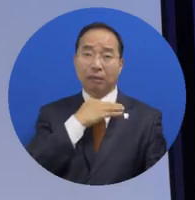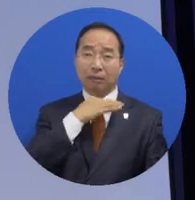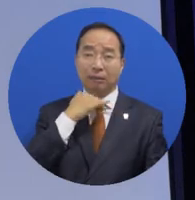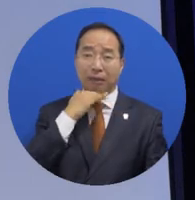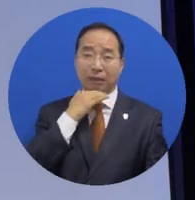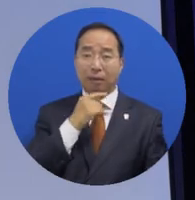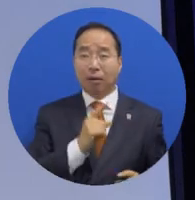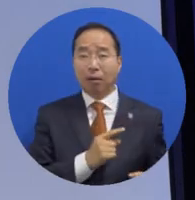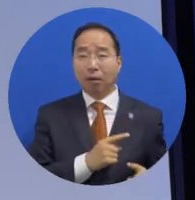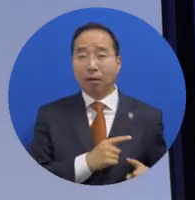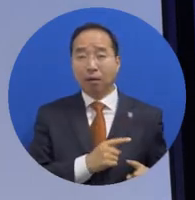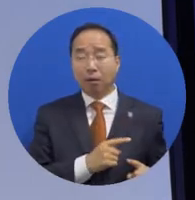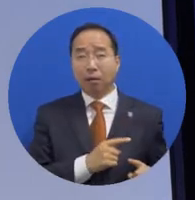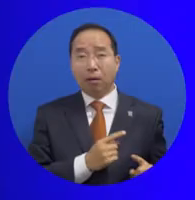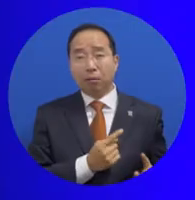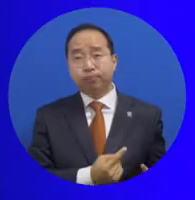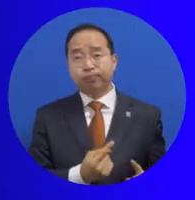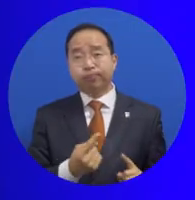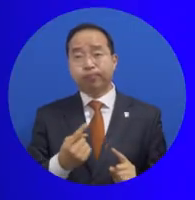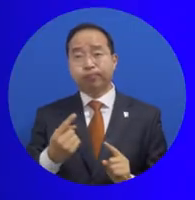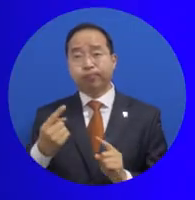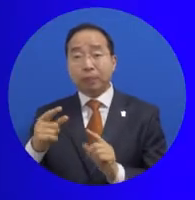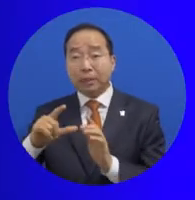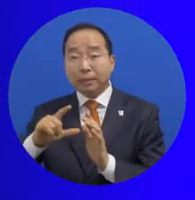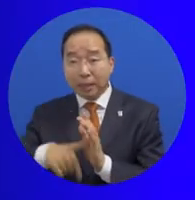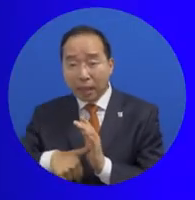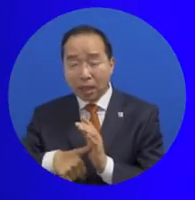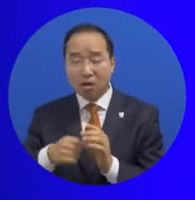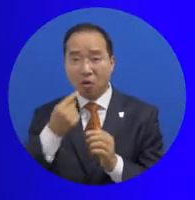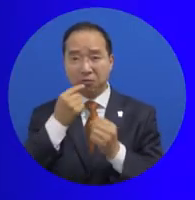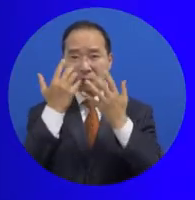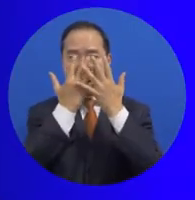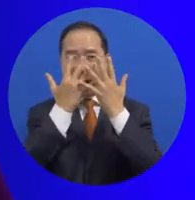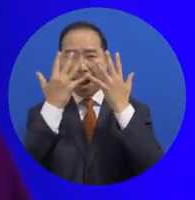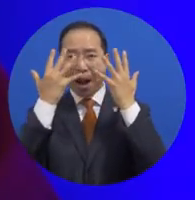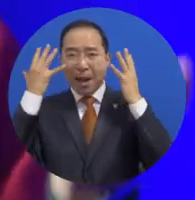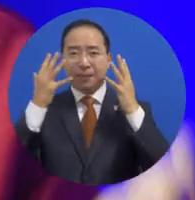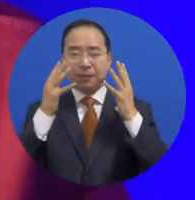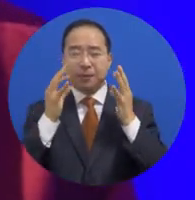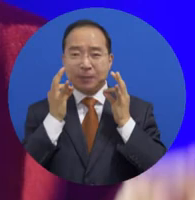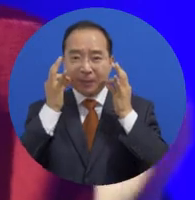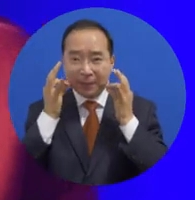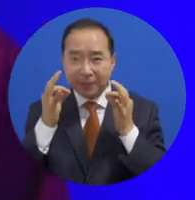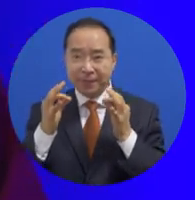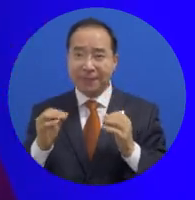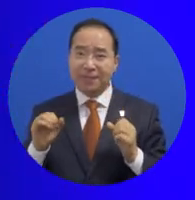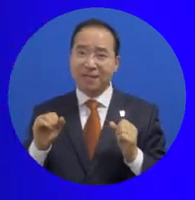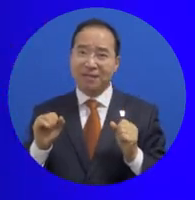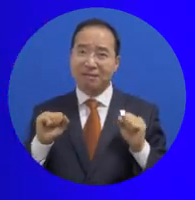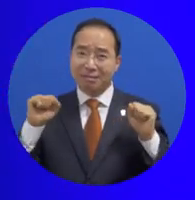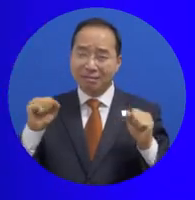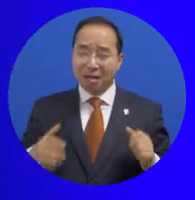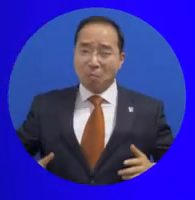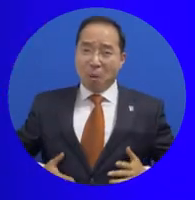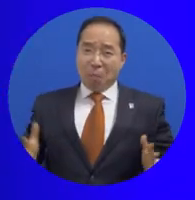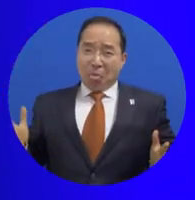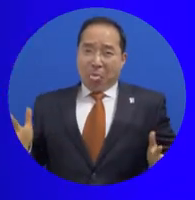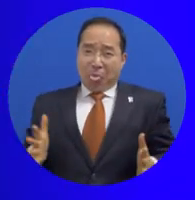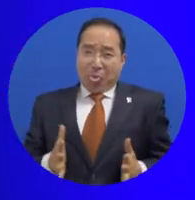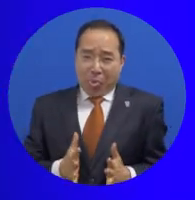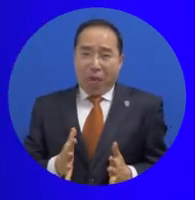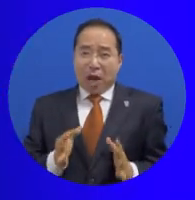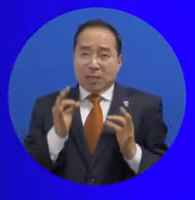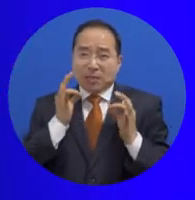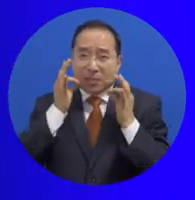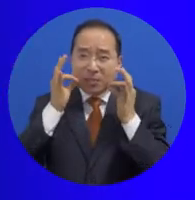나이가 들어가는데도 불구하고 얼굴은 하얘지려고 노력하고 다이어트를 해서 가늘어지려고 노력하고